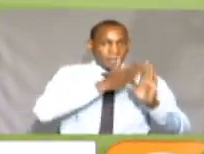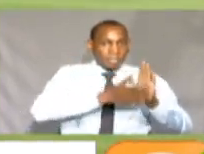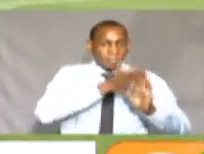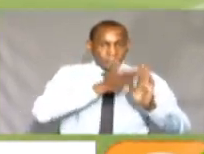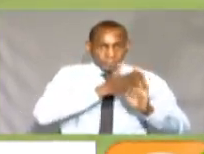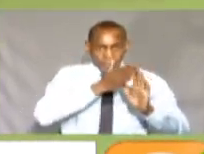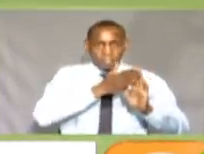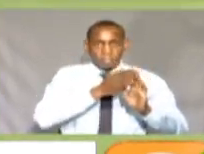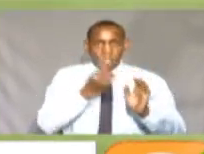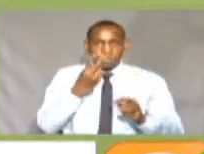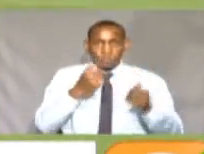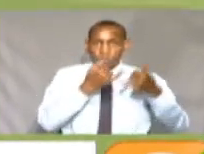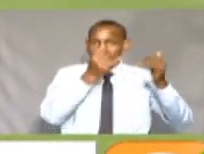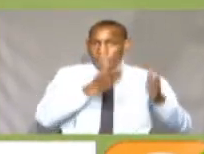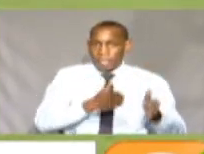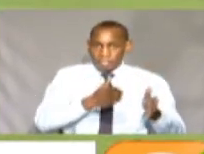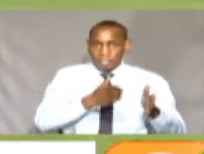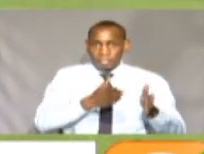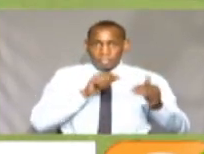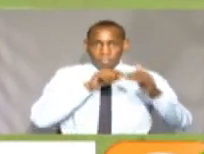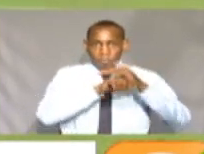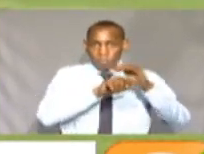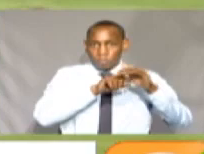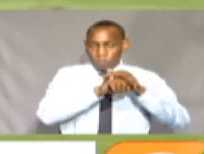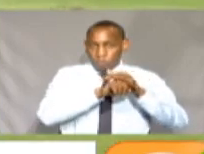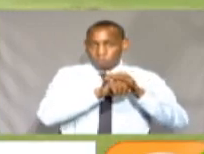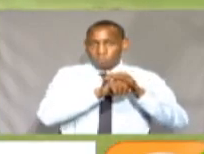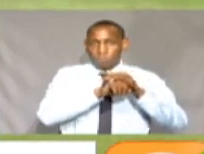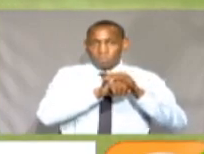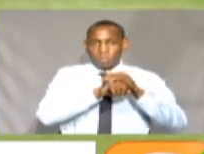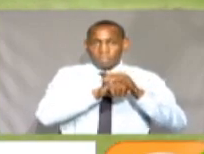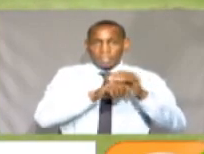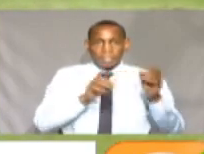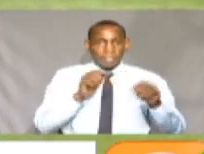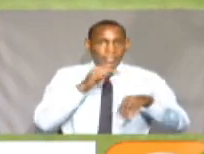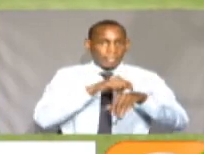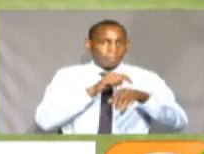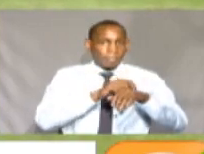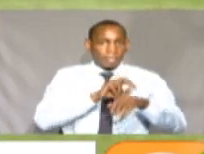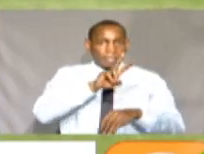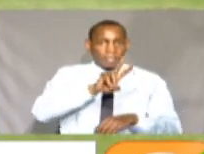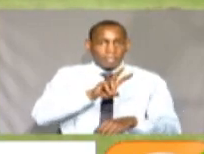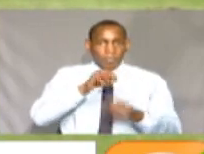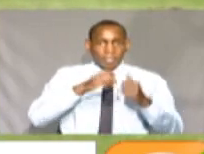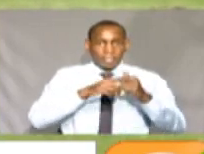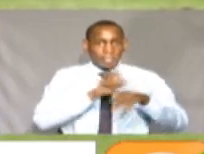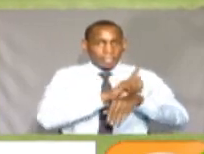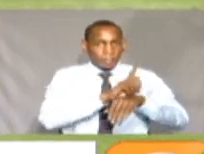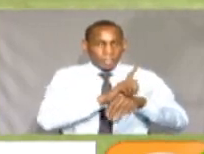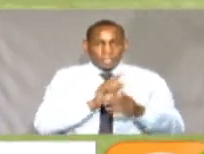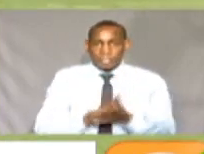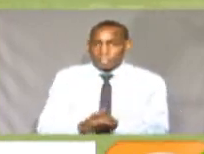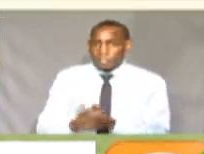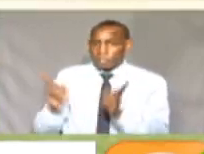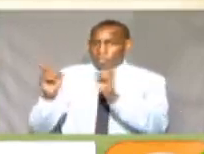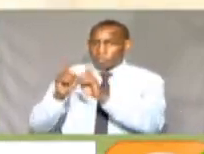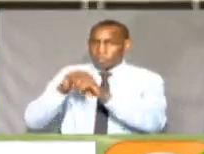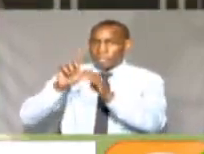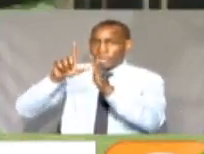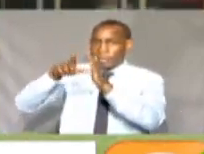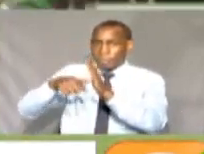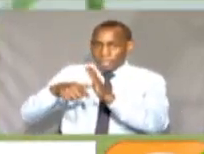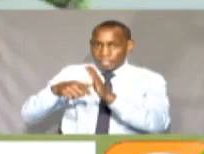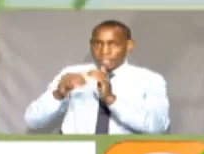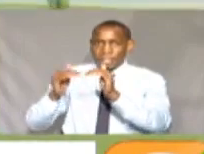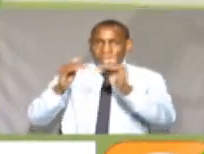Duke Abiana na Julius Masaba wakifunga mabao hayo katika dakika ya 26. Na muda mfupi baadaye Riga na